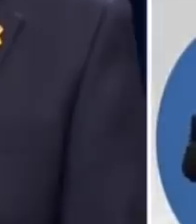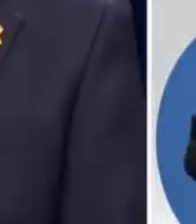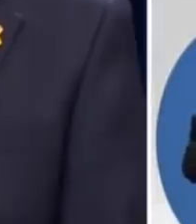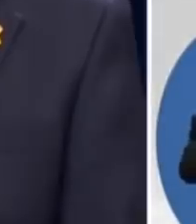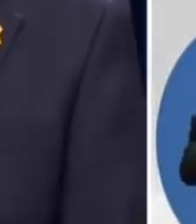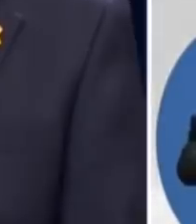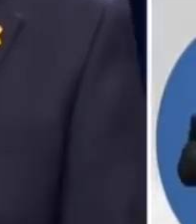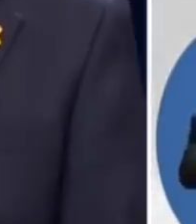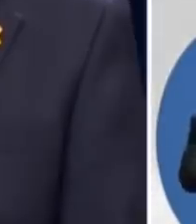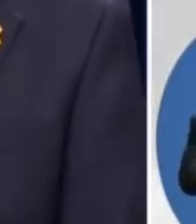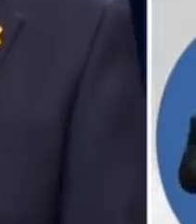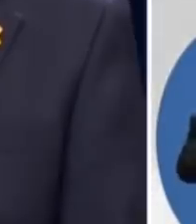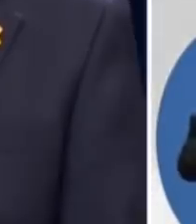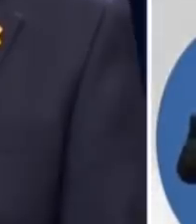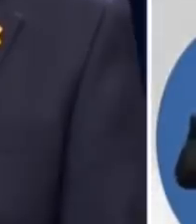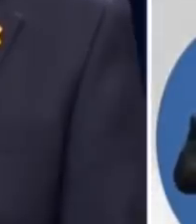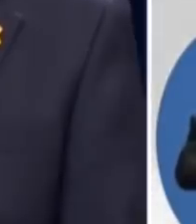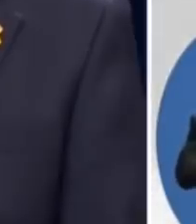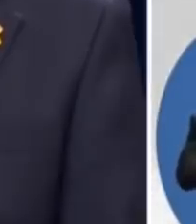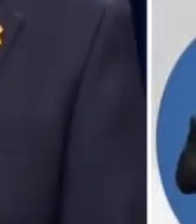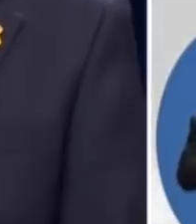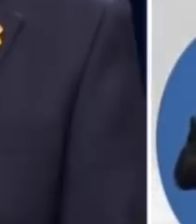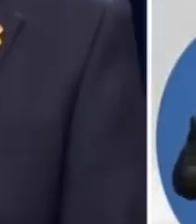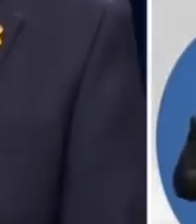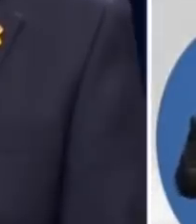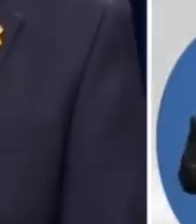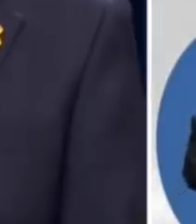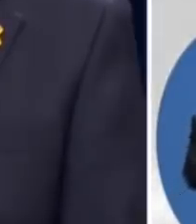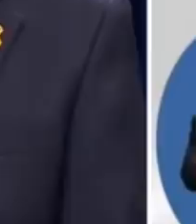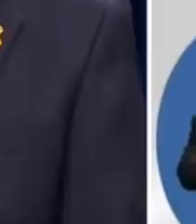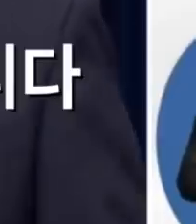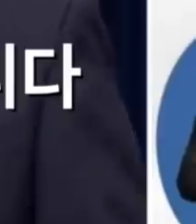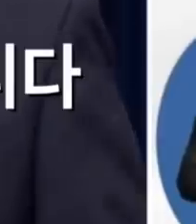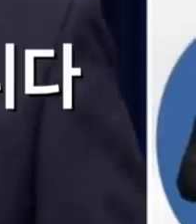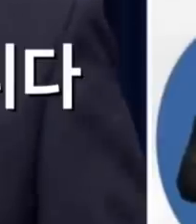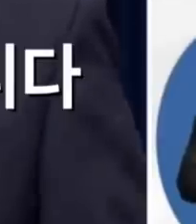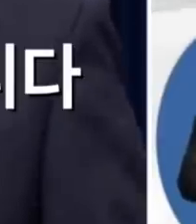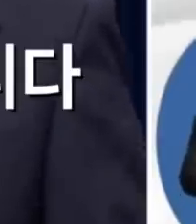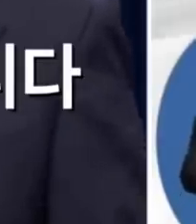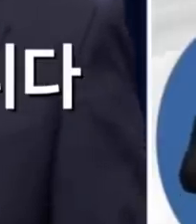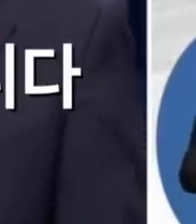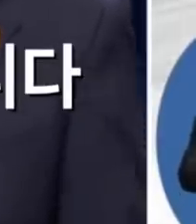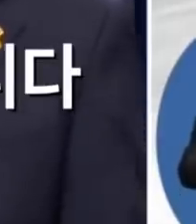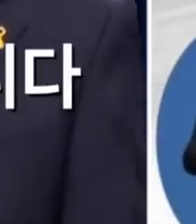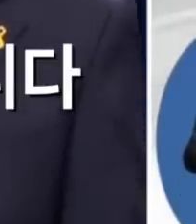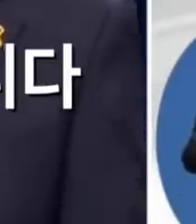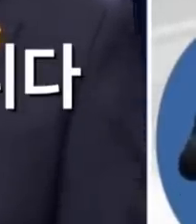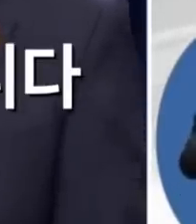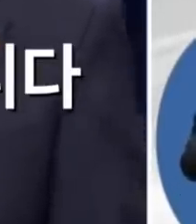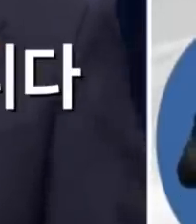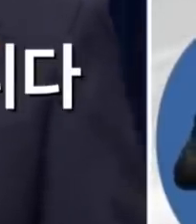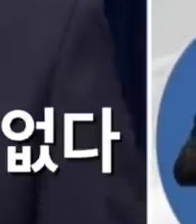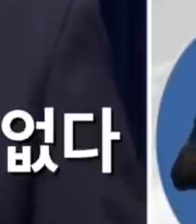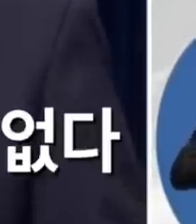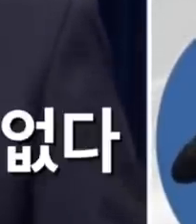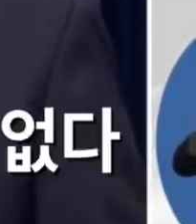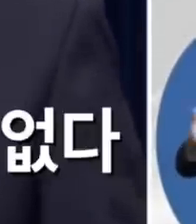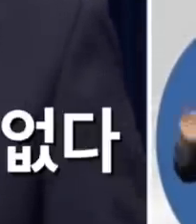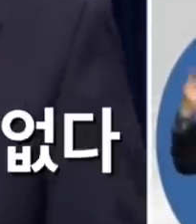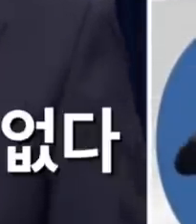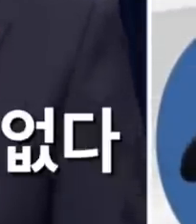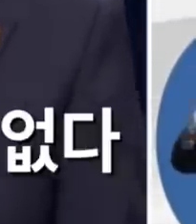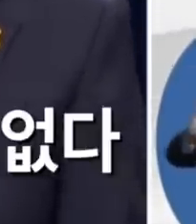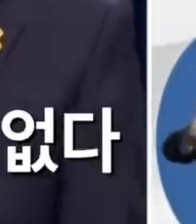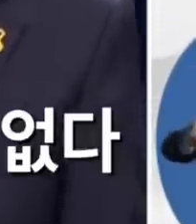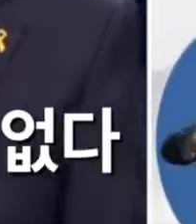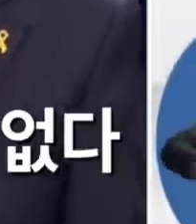그렇게 소문을 유포를 시키고 있는데 그걸 좀 막아줬으면 좋겠다. 5년 이후에도 아닙니다, 계속되는 겁니다. 저는